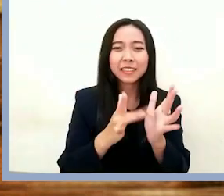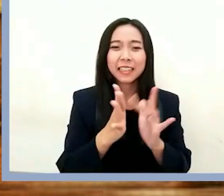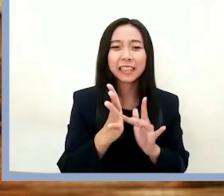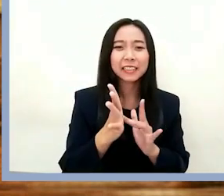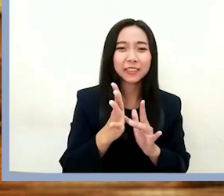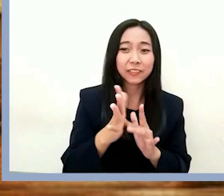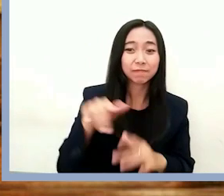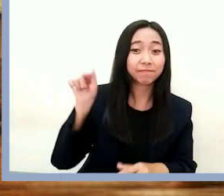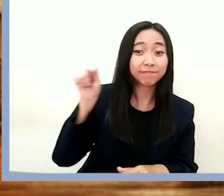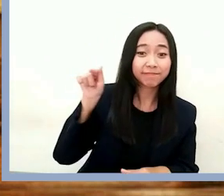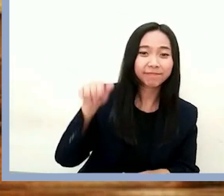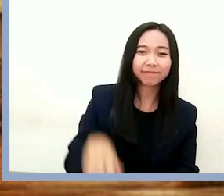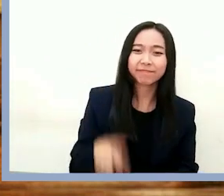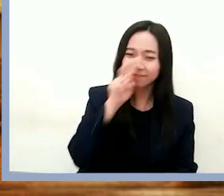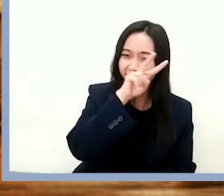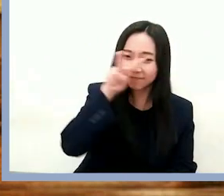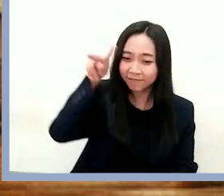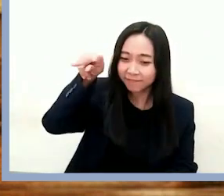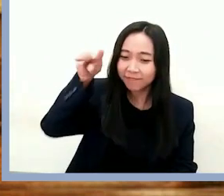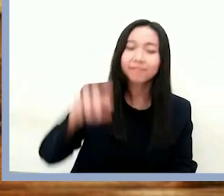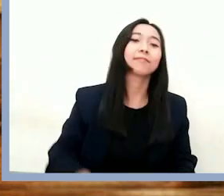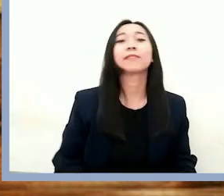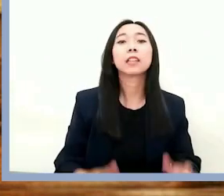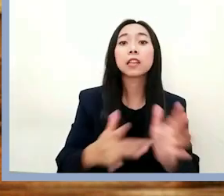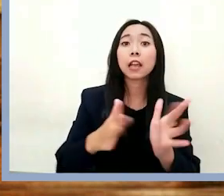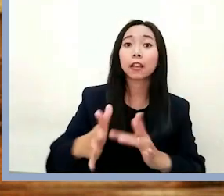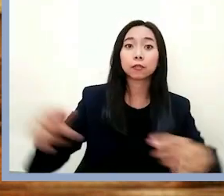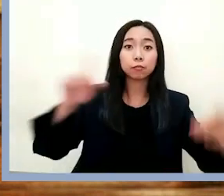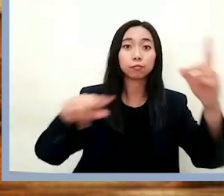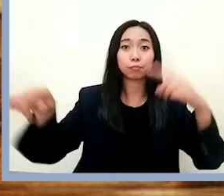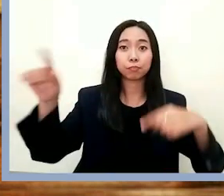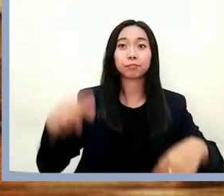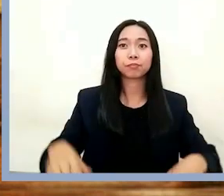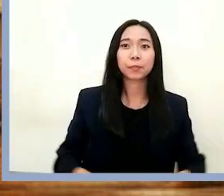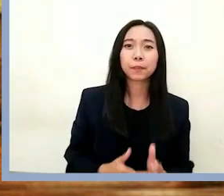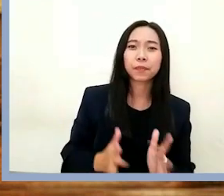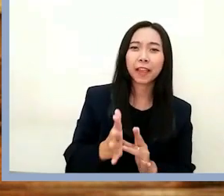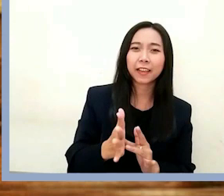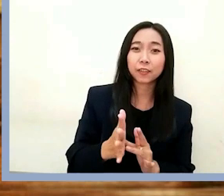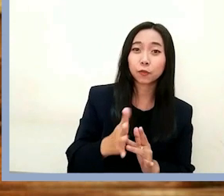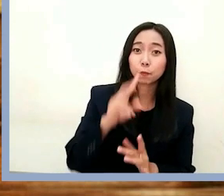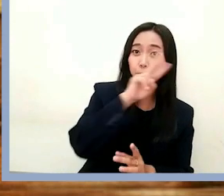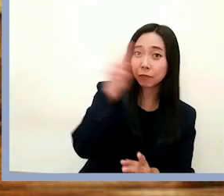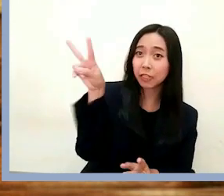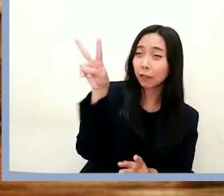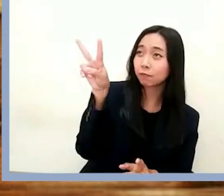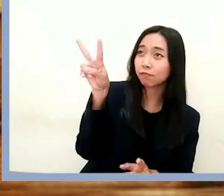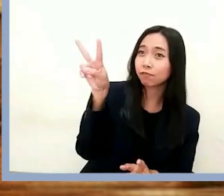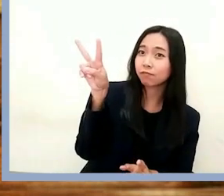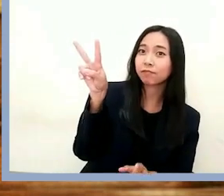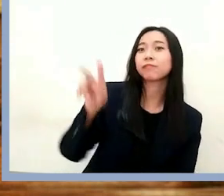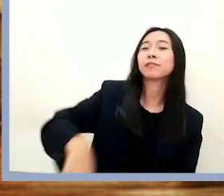di situ ketika Yesus sampai ke tempat itu ia melihat ke atas yang berkata